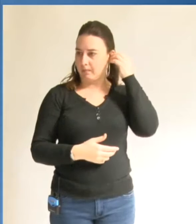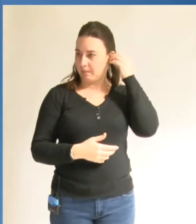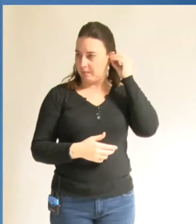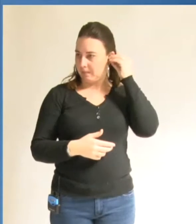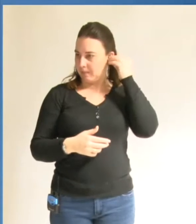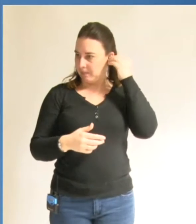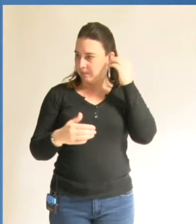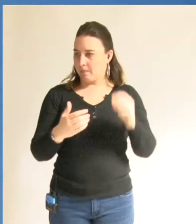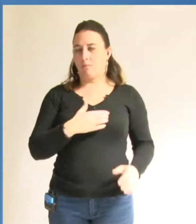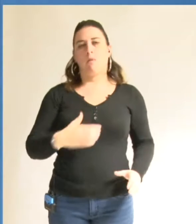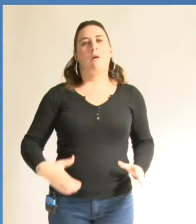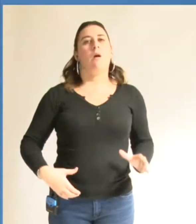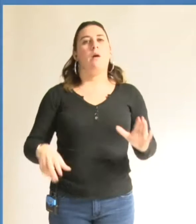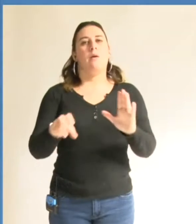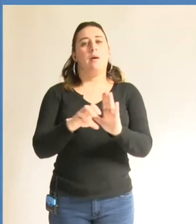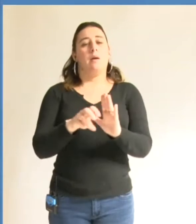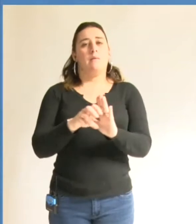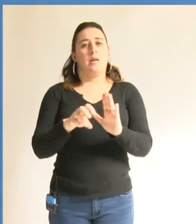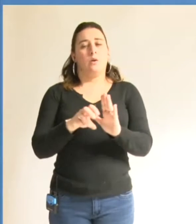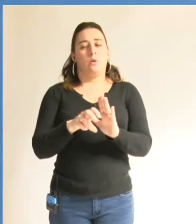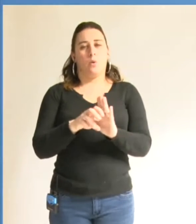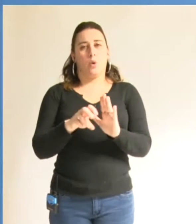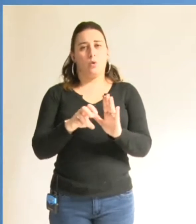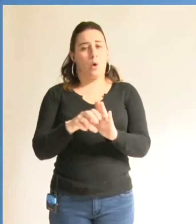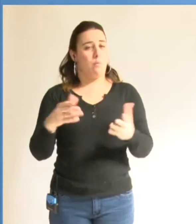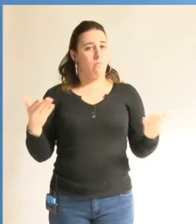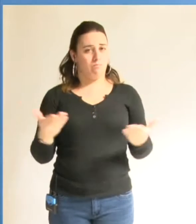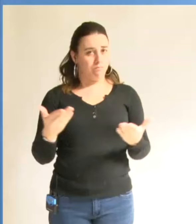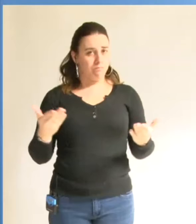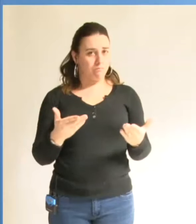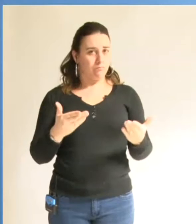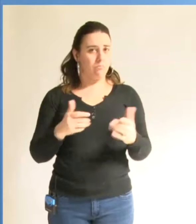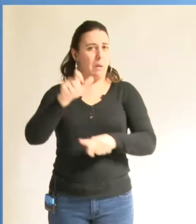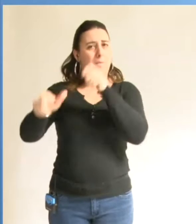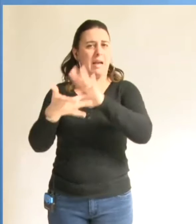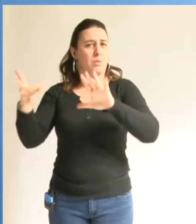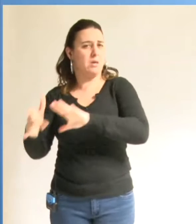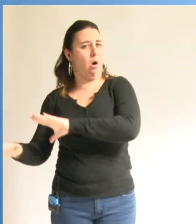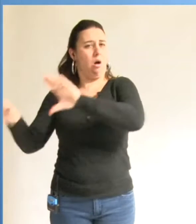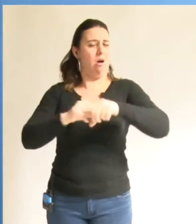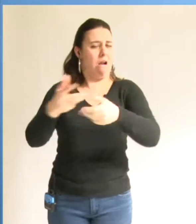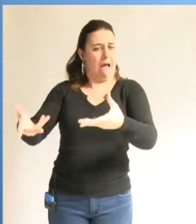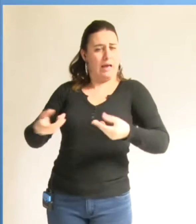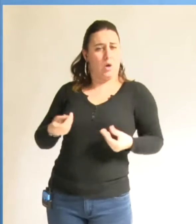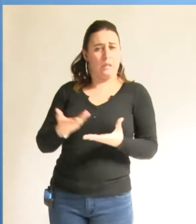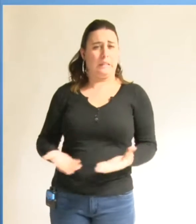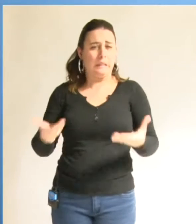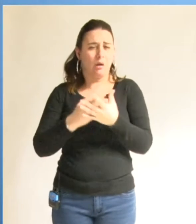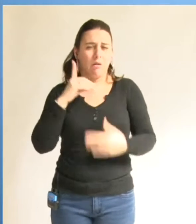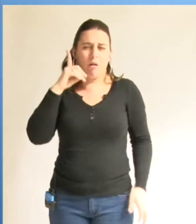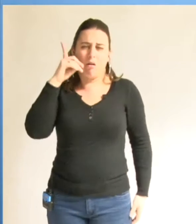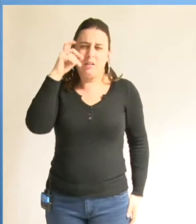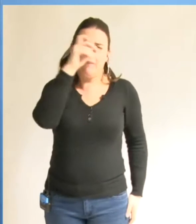La ville de Grenoble a reçu énormément de migrants dans des conditions extrêmement difficiles